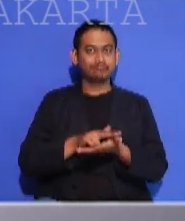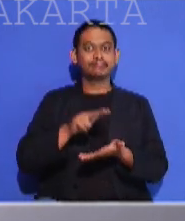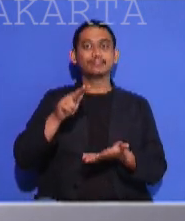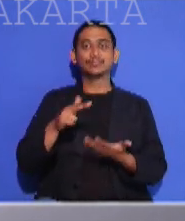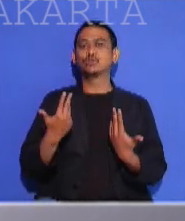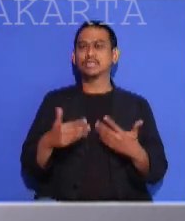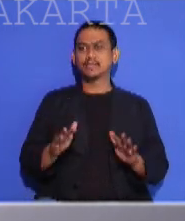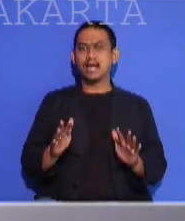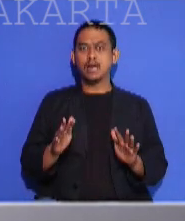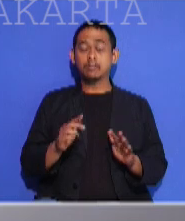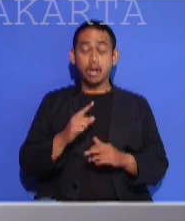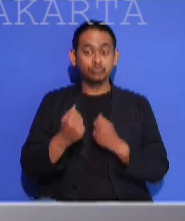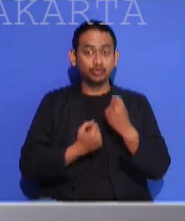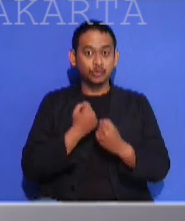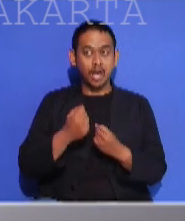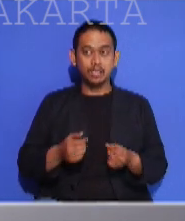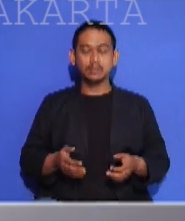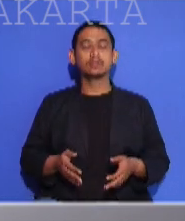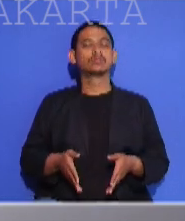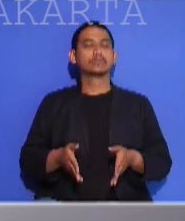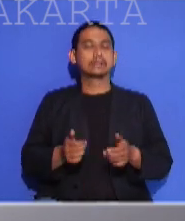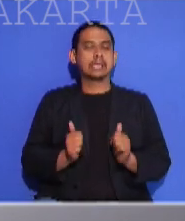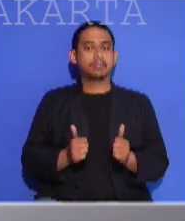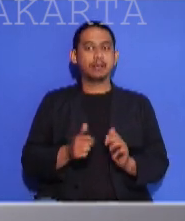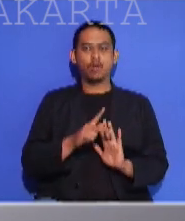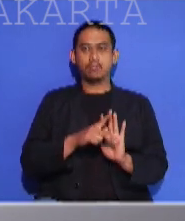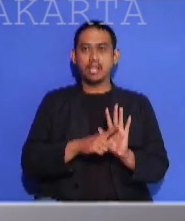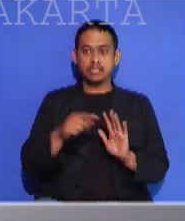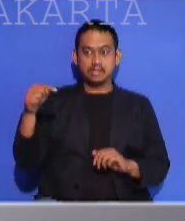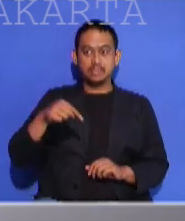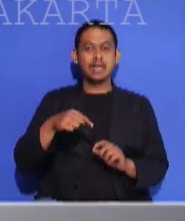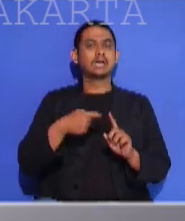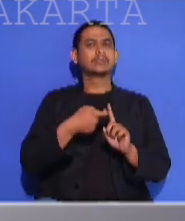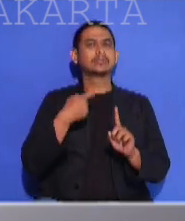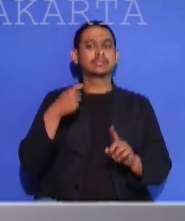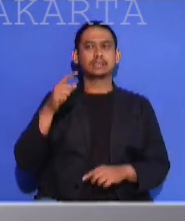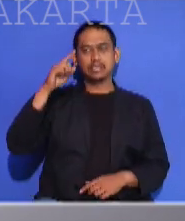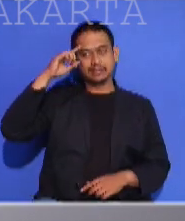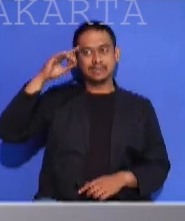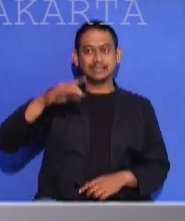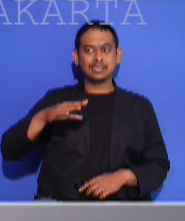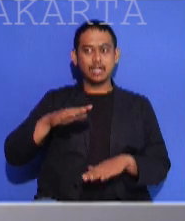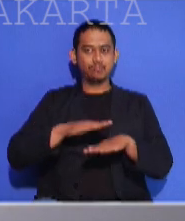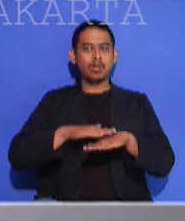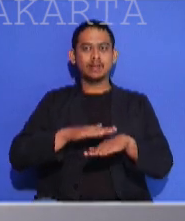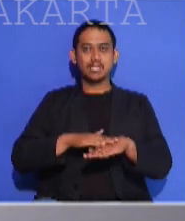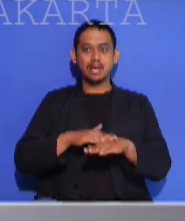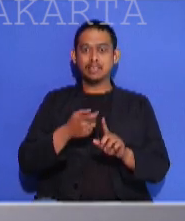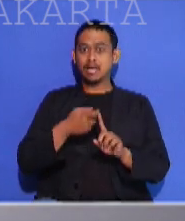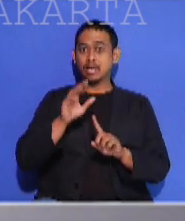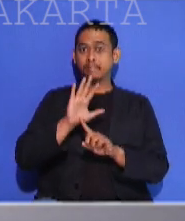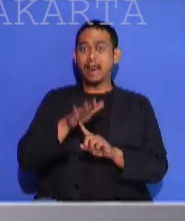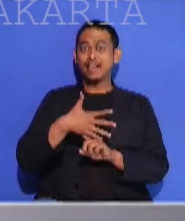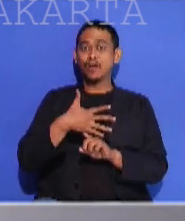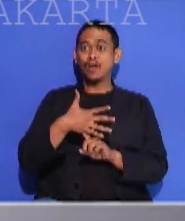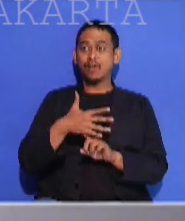kerjanya beberapa hal yang menjadi komitmen pengurus dewan kebudayaan Bantul baru di antaranya menggali dan mengembangkan potensi seni budaya